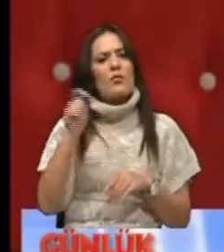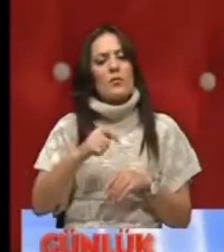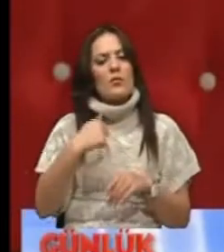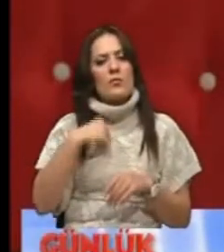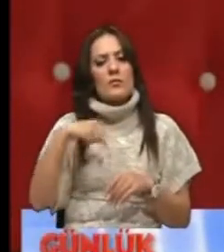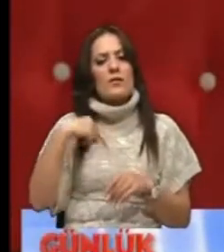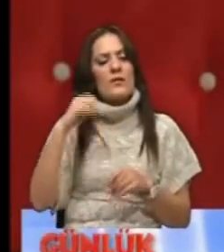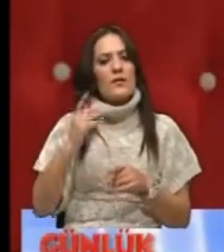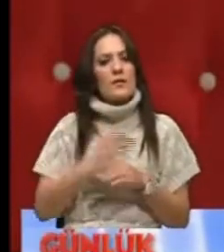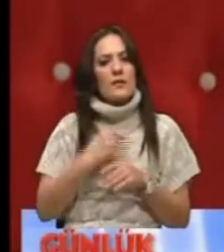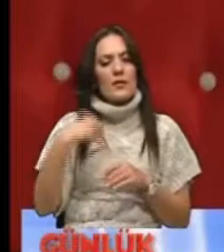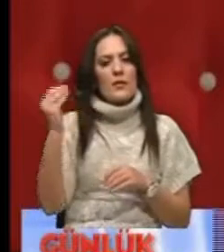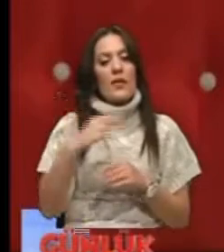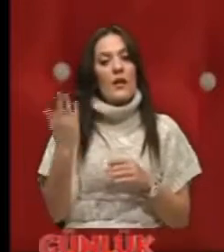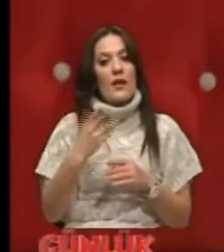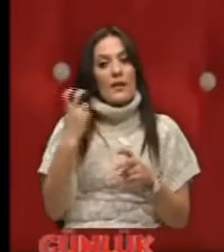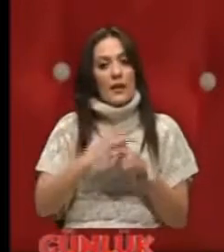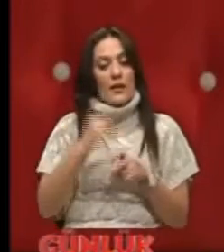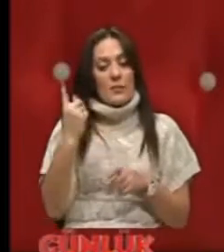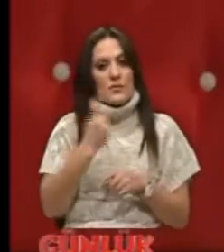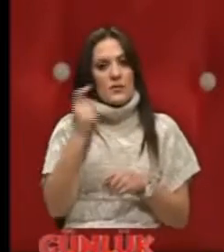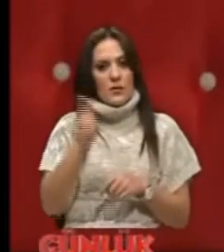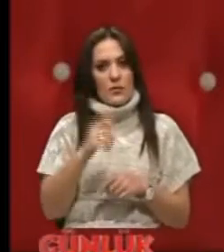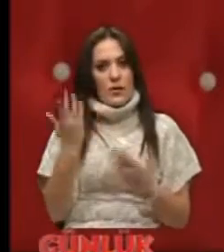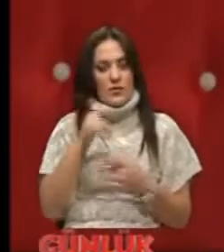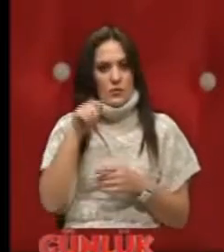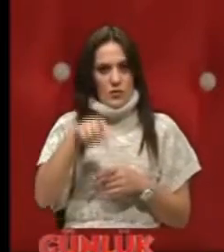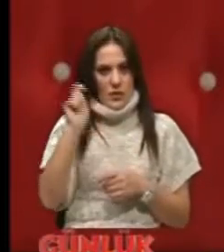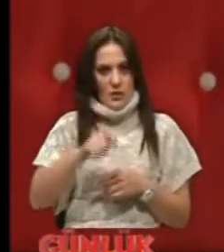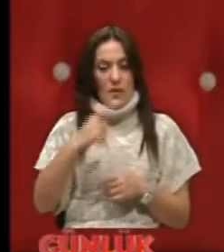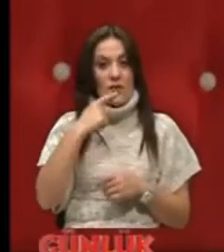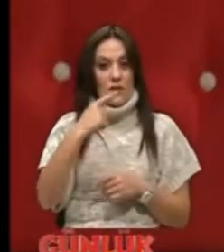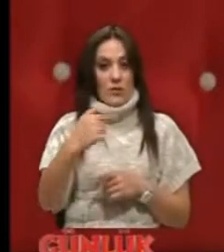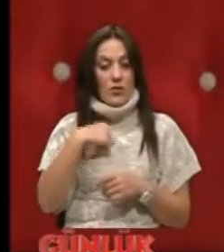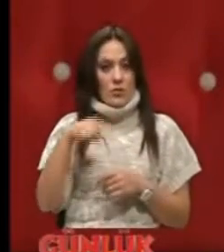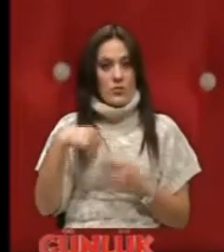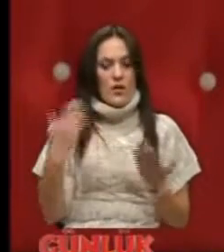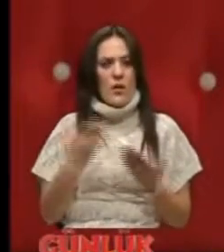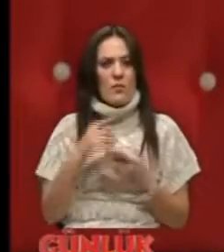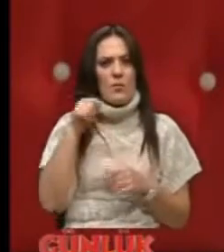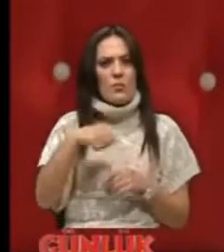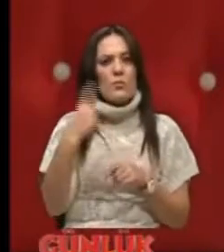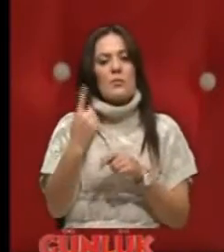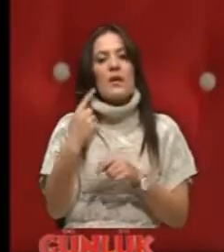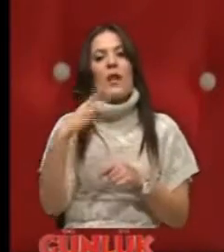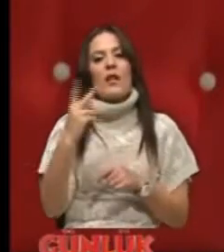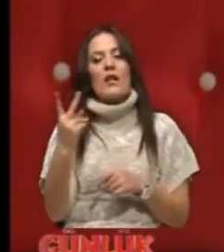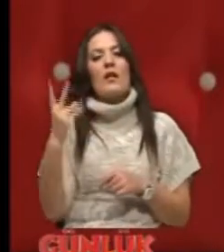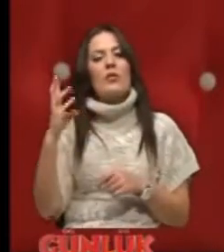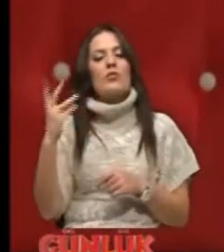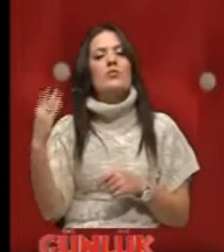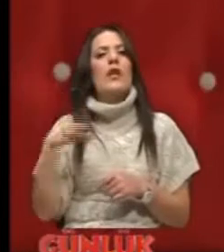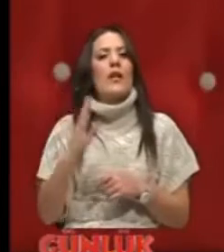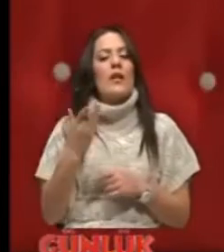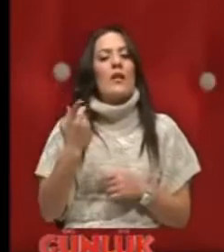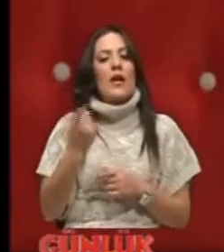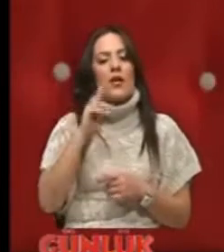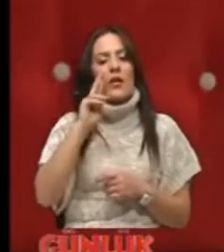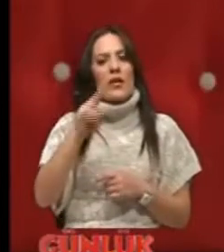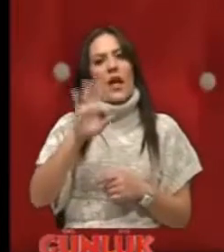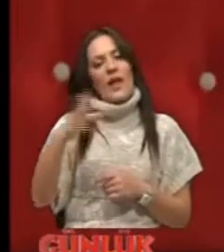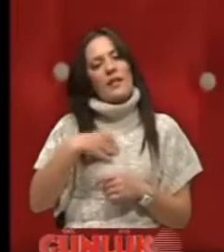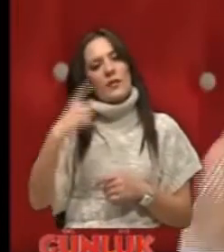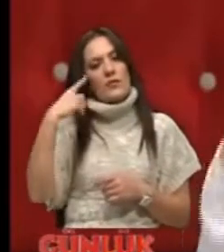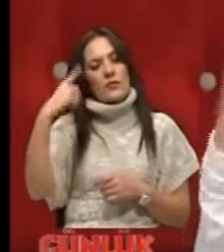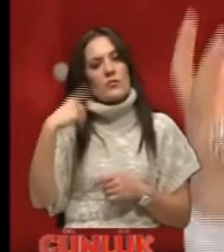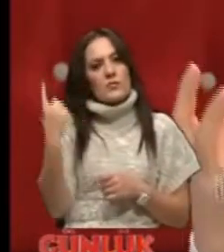bize? Neden yapıyorlar? Ne kadar tehlikeli bir şey yapıyorlar aslında bunu yaparken diyoruz. Çok doğru. Ama bu bir değil, iki değil, üç değil ve zaten de görece bir şey.